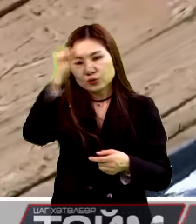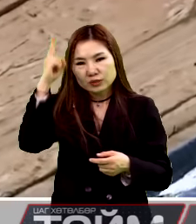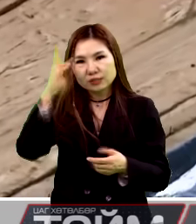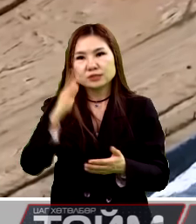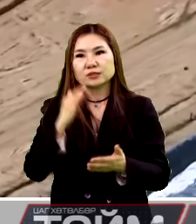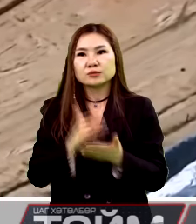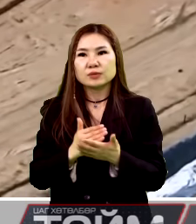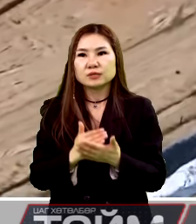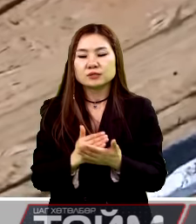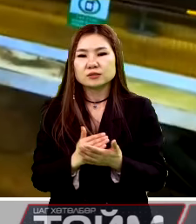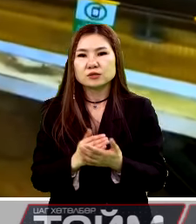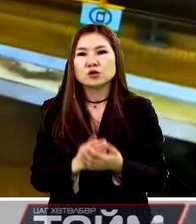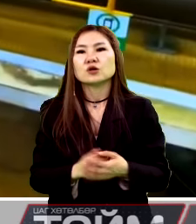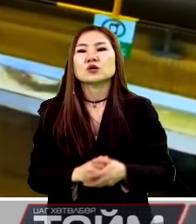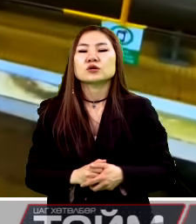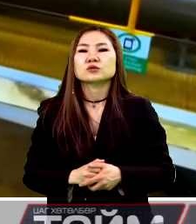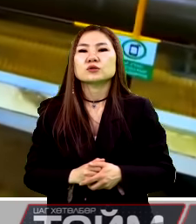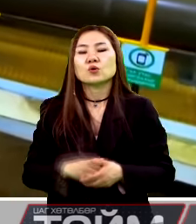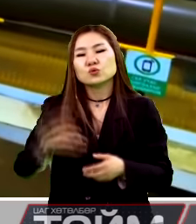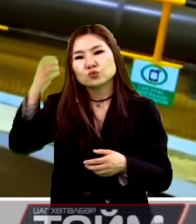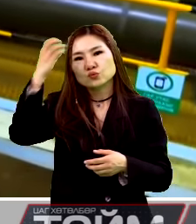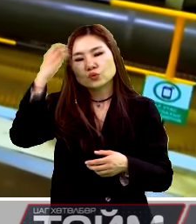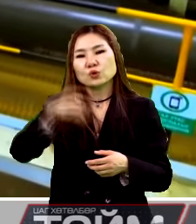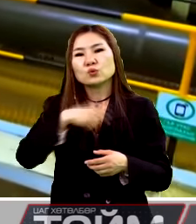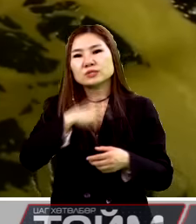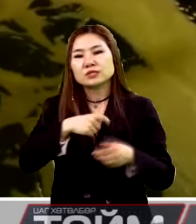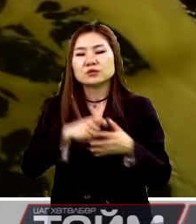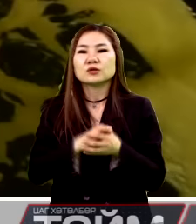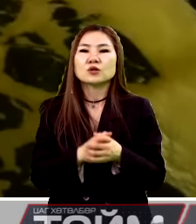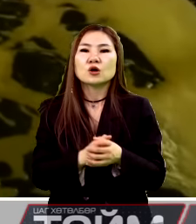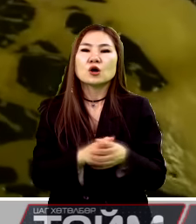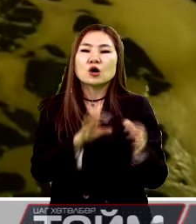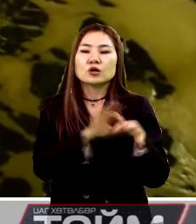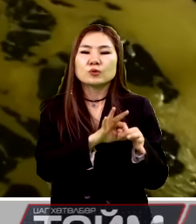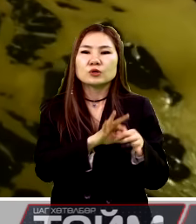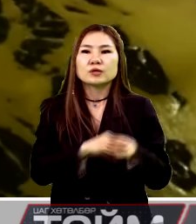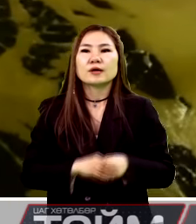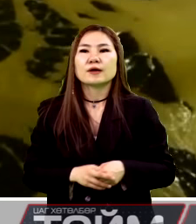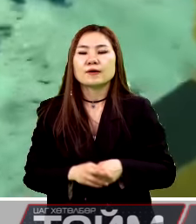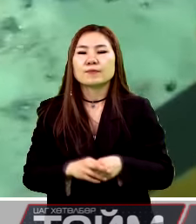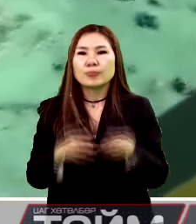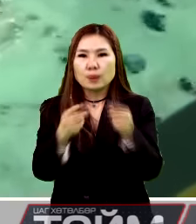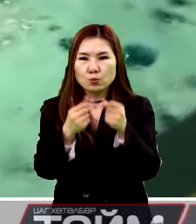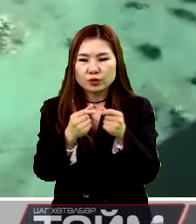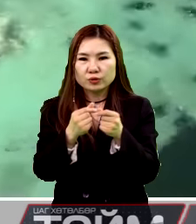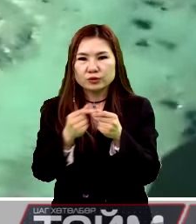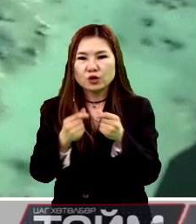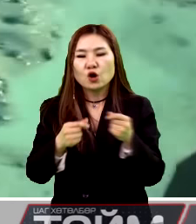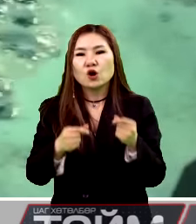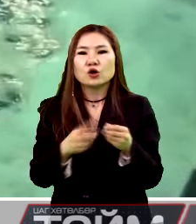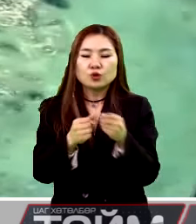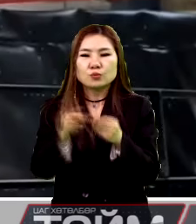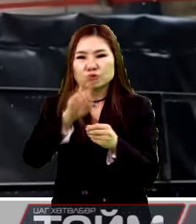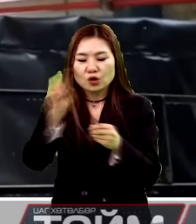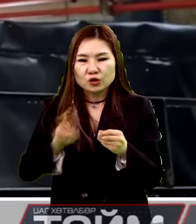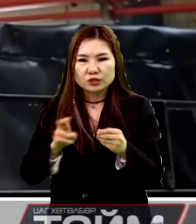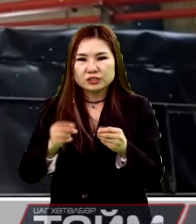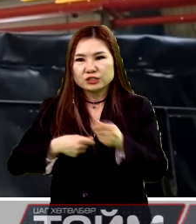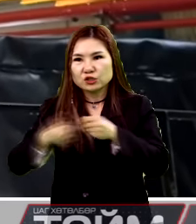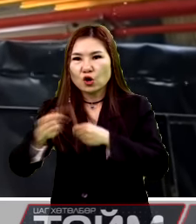ерөнхийлөгч байсан хүний нөлөөч байна. Ер нь улс төрийн бүлгэлүүд байна. Асар их мөнгө эргэлдэж байна. Хоорондоо одоо шилжүүлдэг тий хэдэн сая